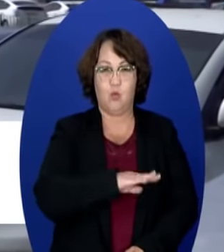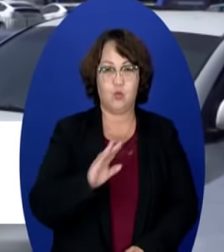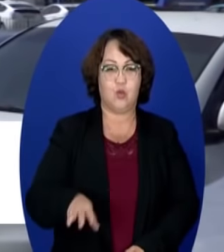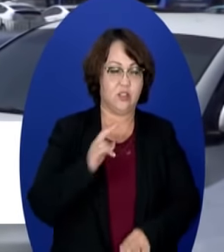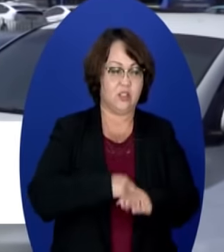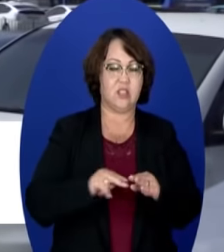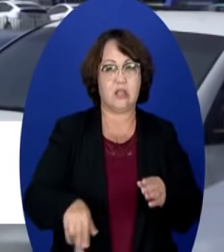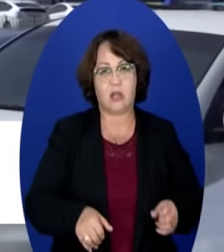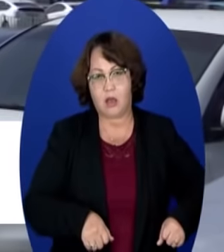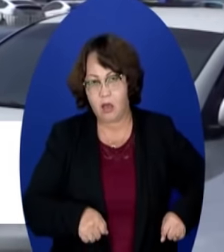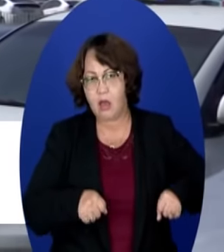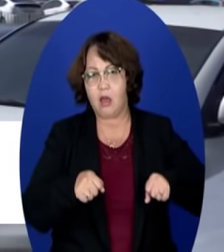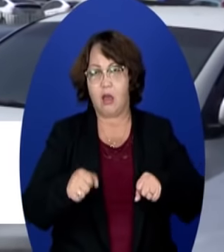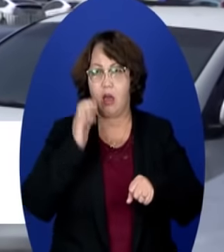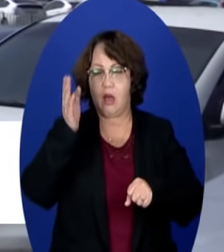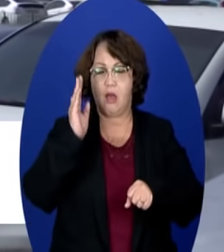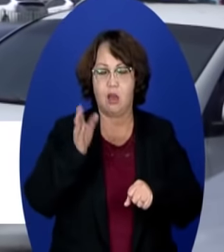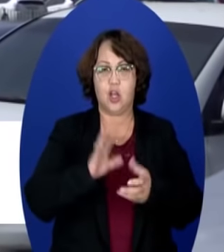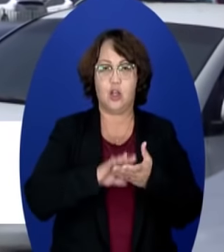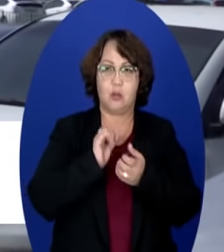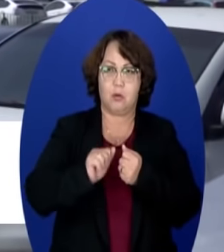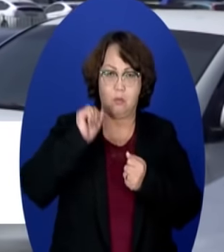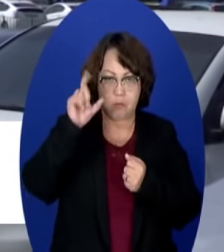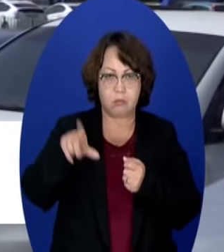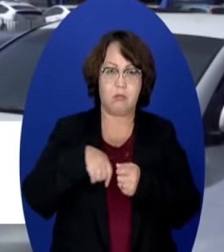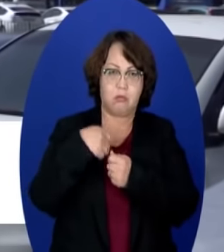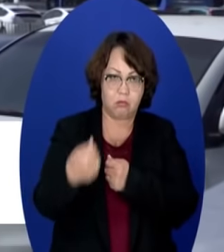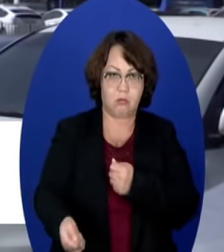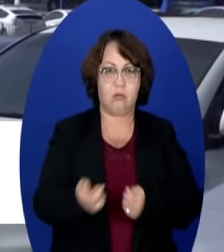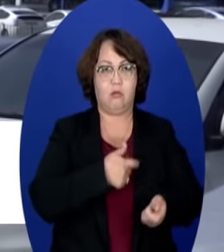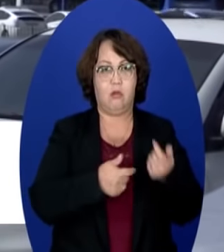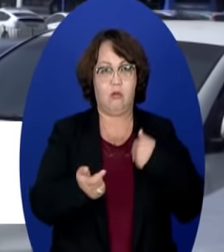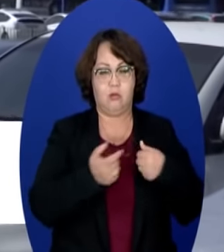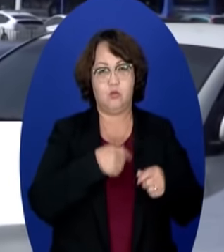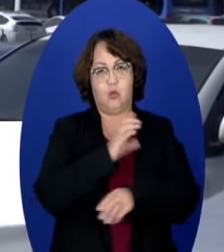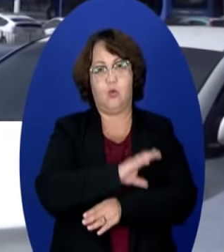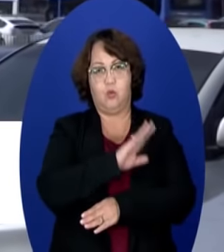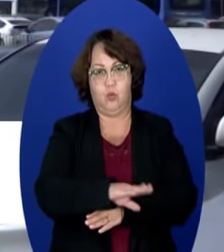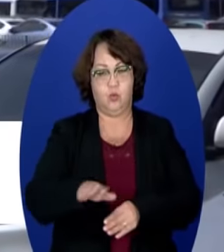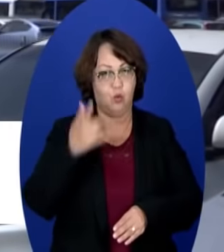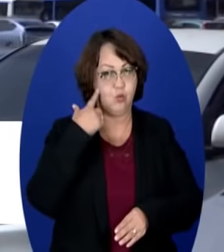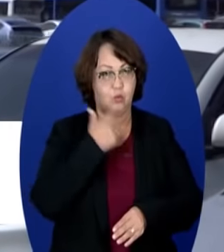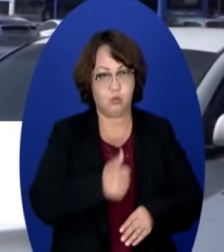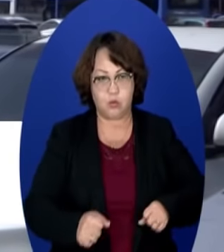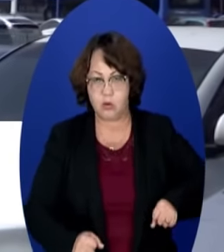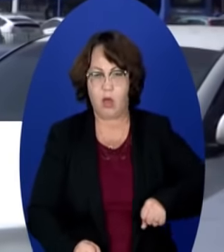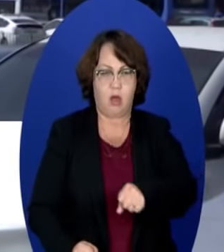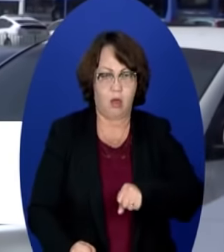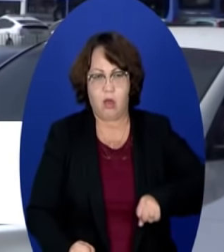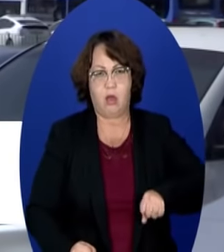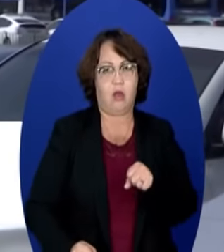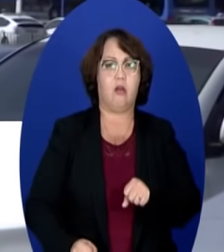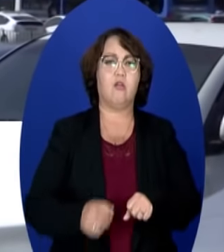цэсэрлэх зөө нийшээ тийшээ. Тэгээ төлөвлөртэй юмд өндөр үнээр өгнө. Сургуулийнхаа хүүхдийг одоо өдр болгон зөвн шүү дээ. Одоо тэгэл